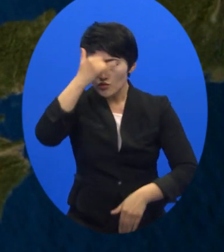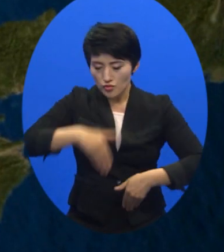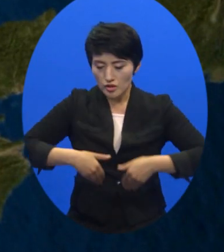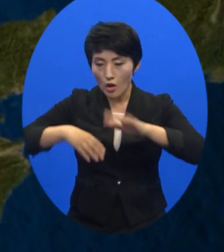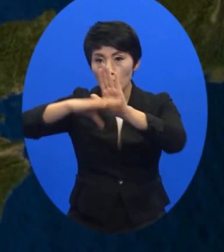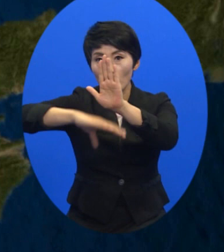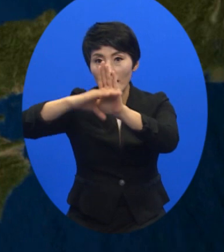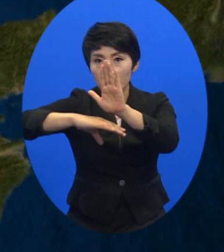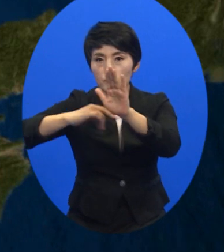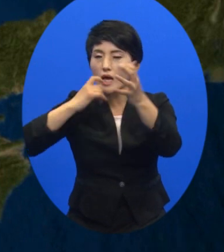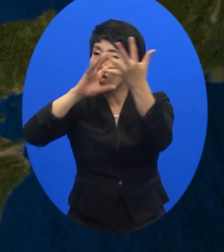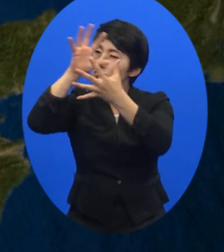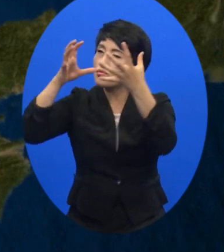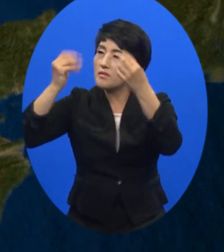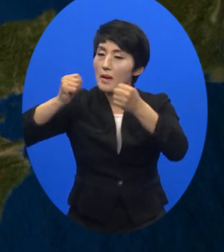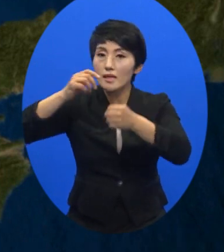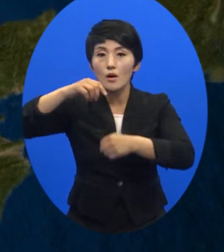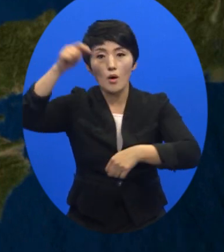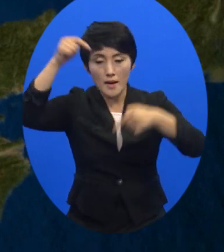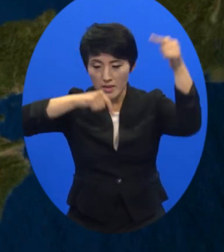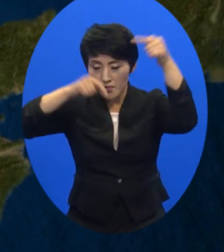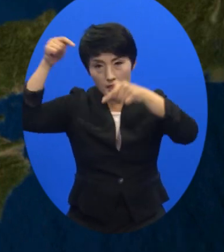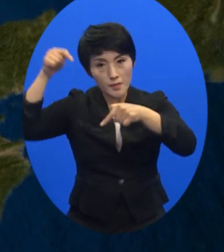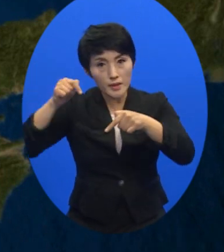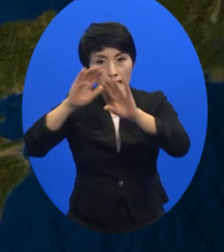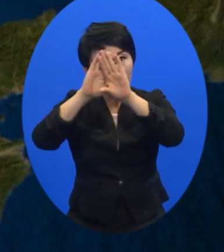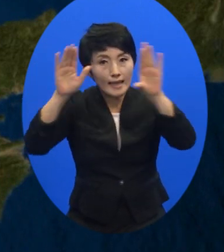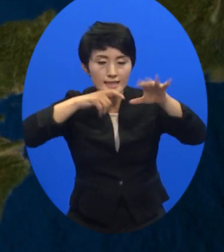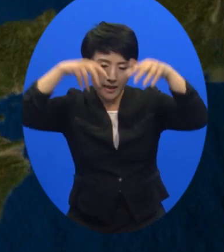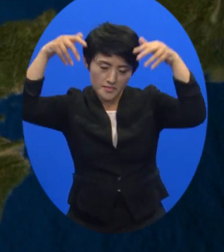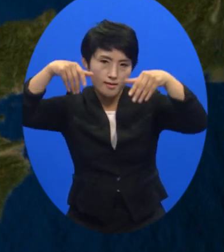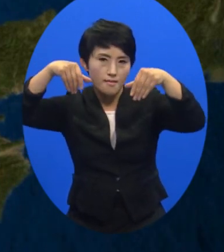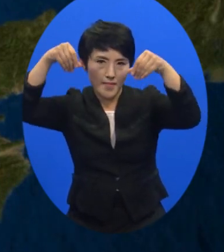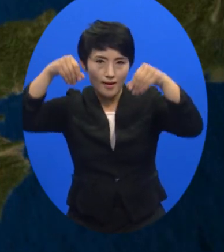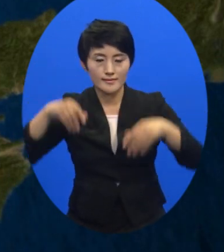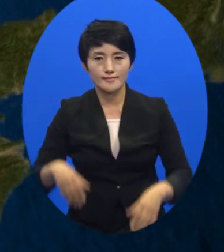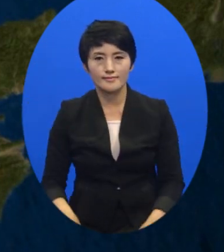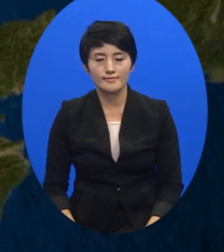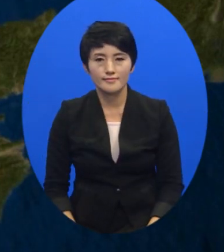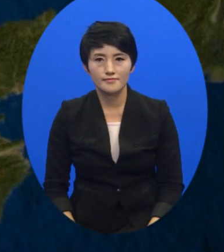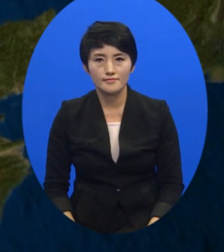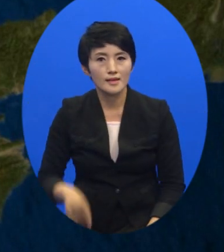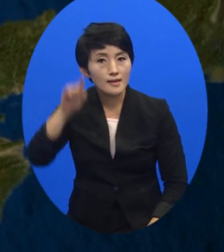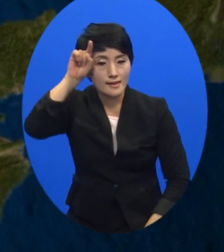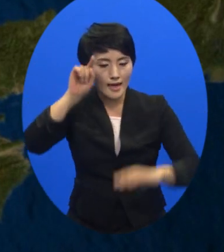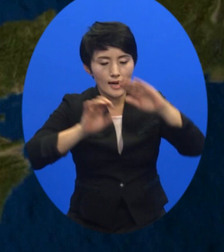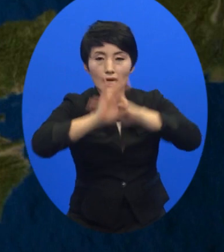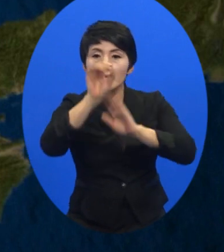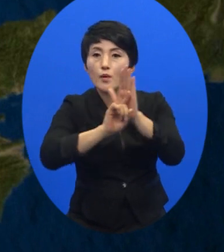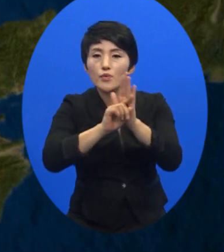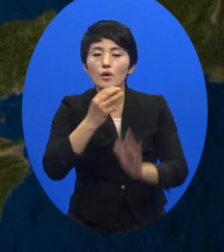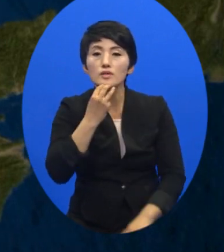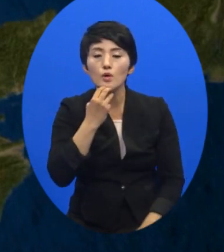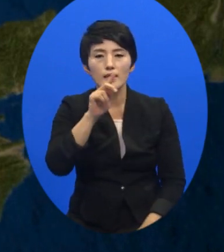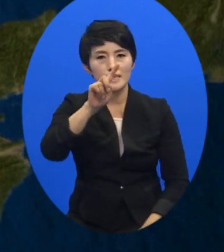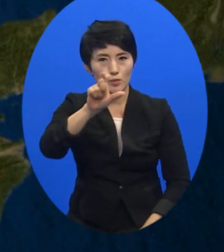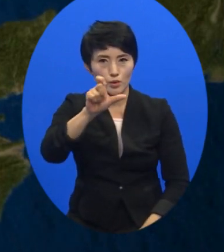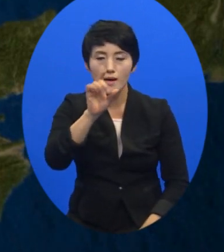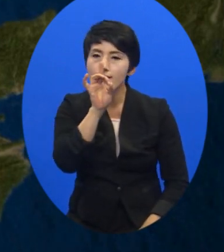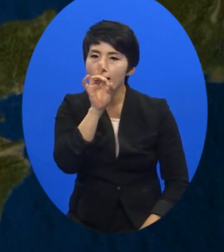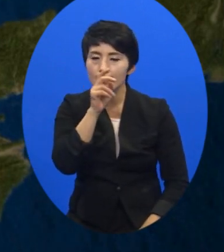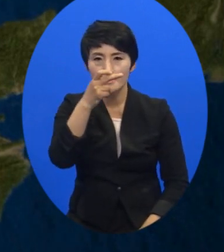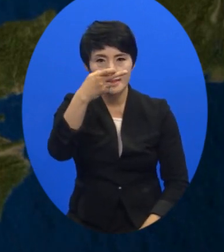지역은 대체로 흐리고 가끔 비가 오다가 낮부터 점차 그치겠습니다. 내일 아침 기온은 서울 15도,